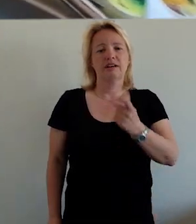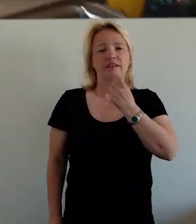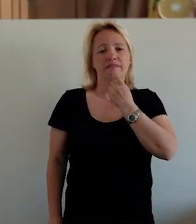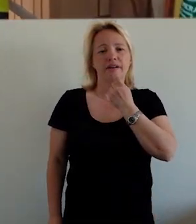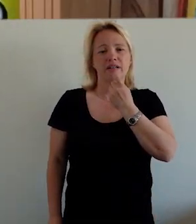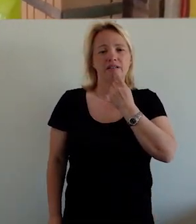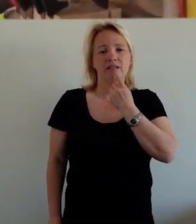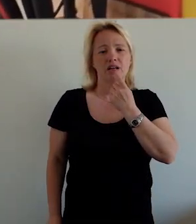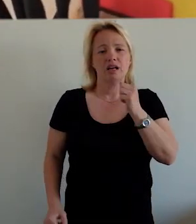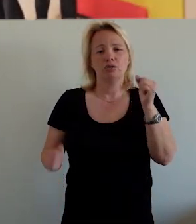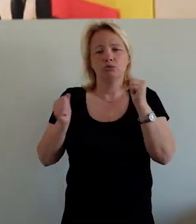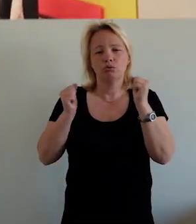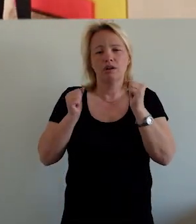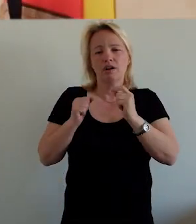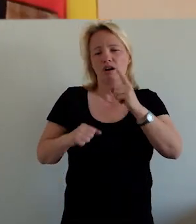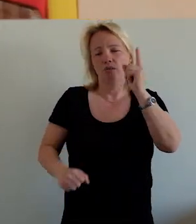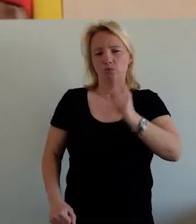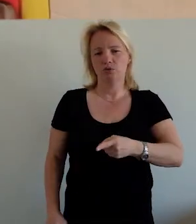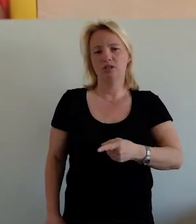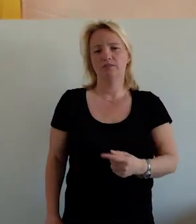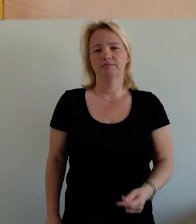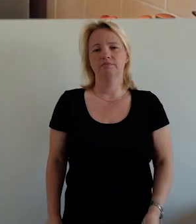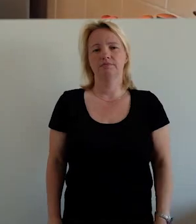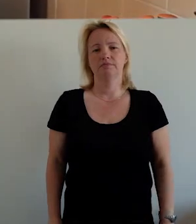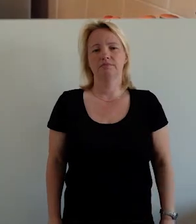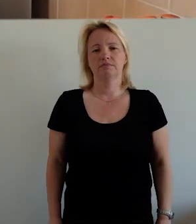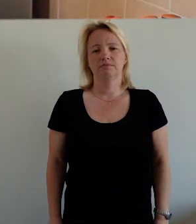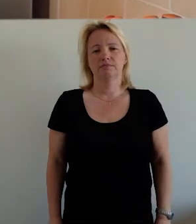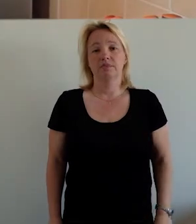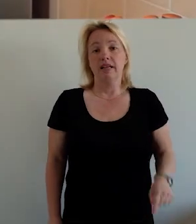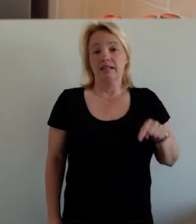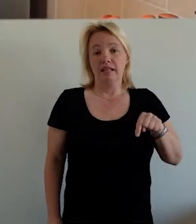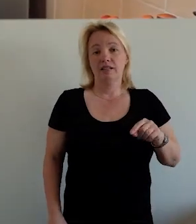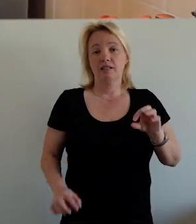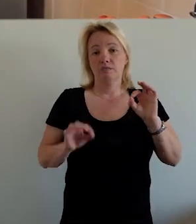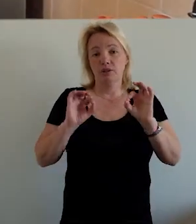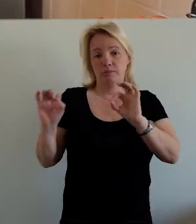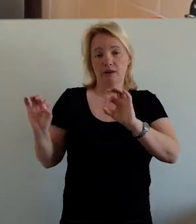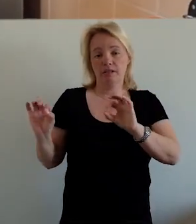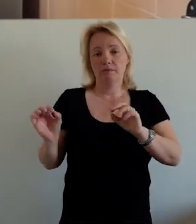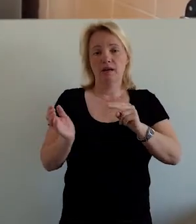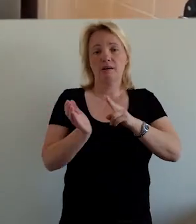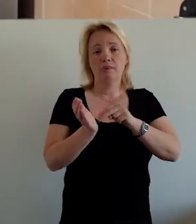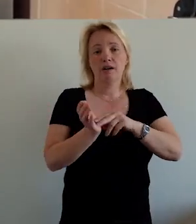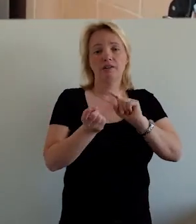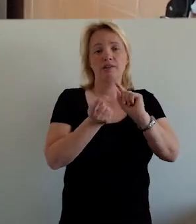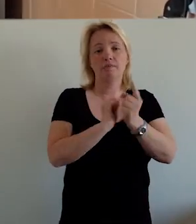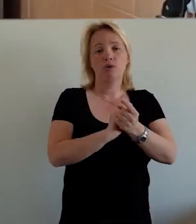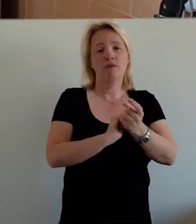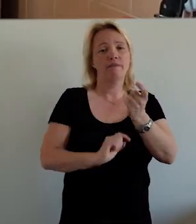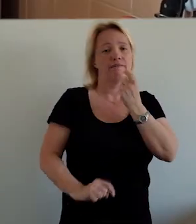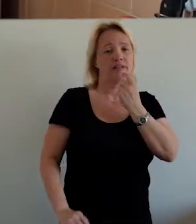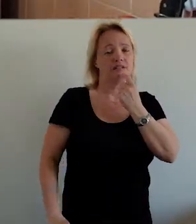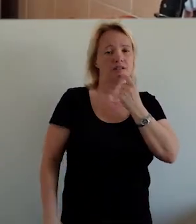Než s vajíčkama začneme pracovat, musí být úplně studená. Teď si připravíme barvy na vajíčka.